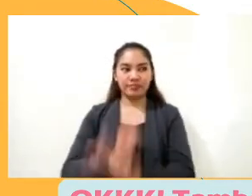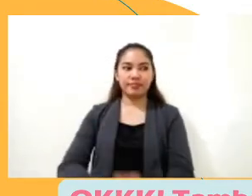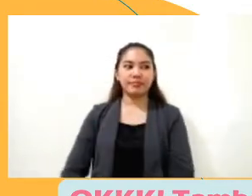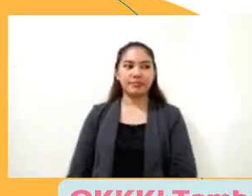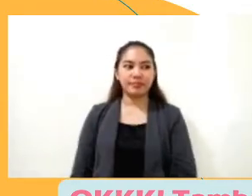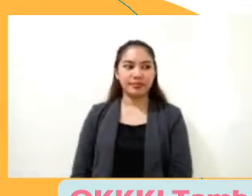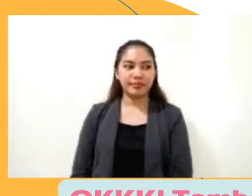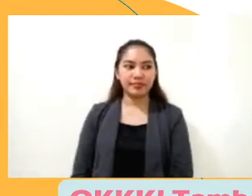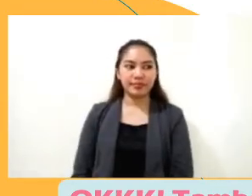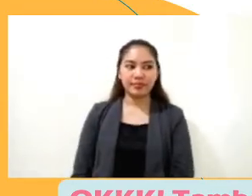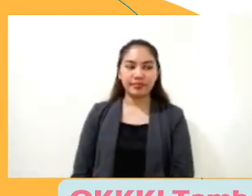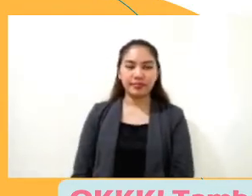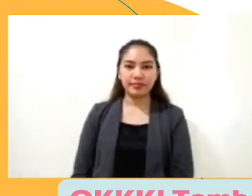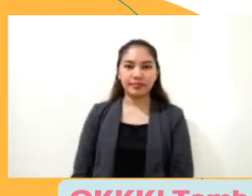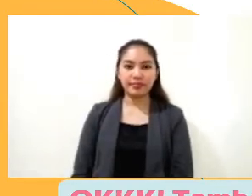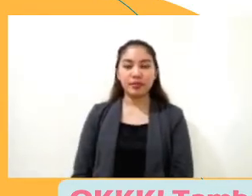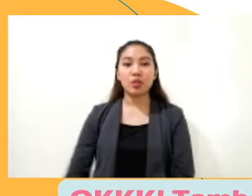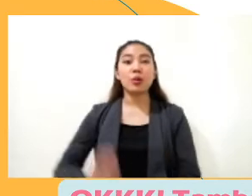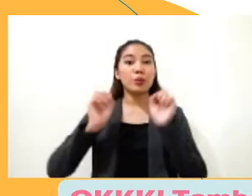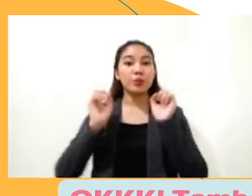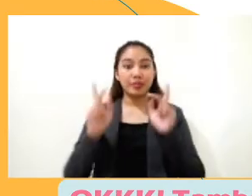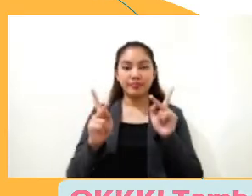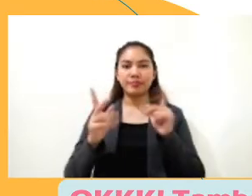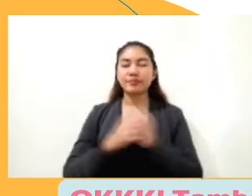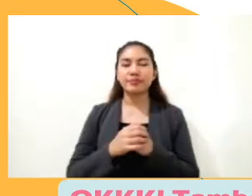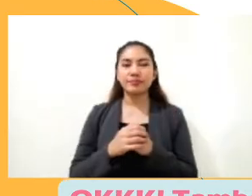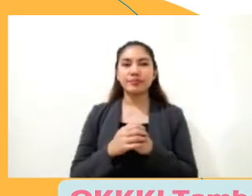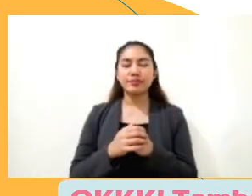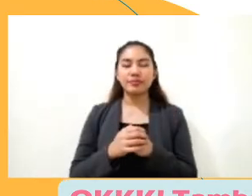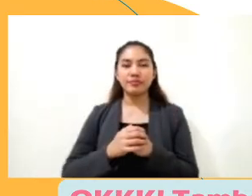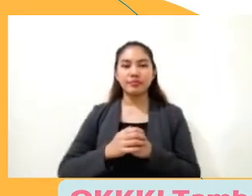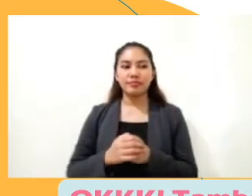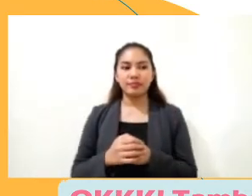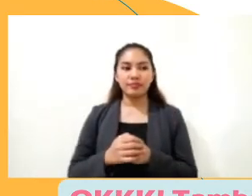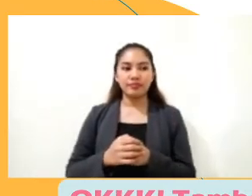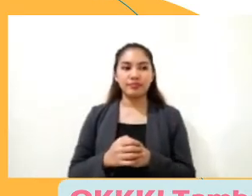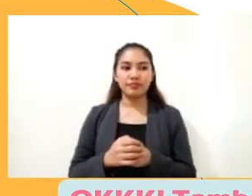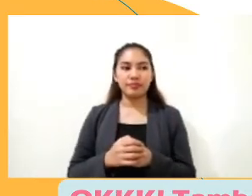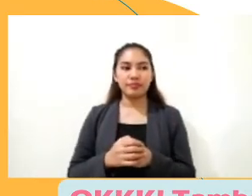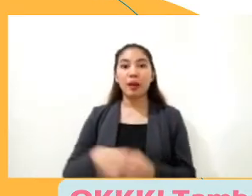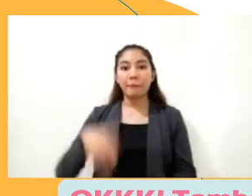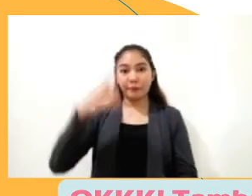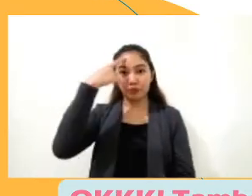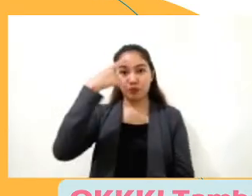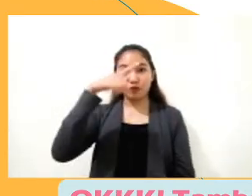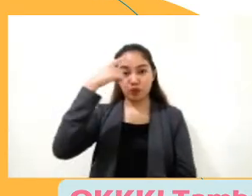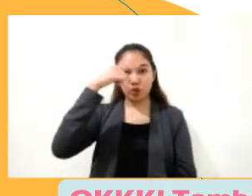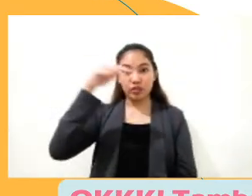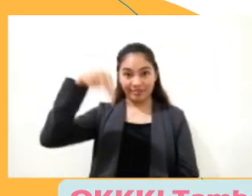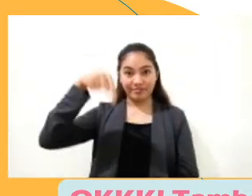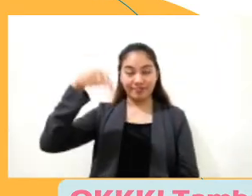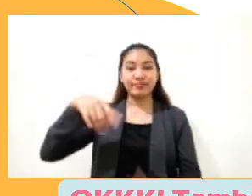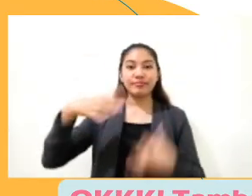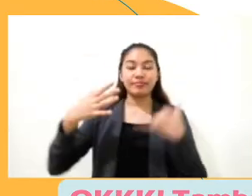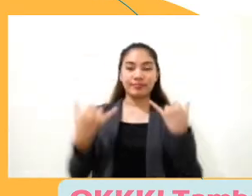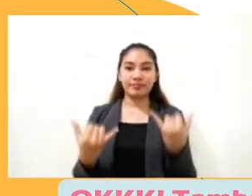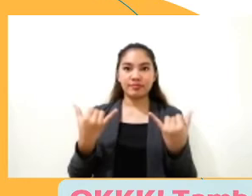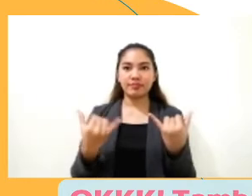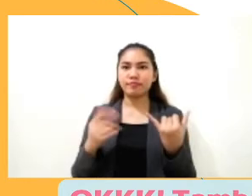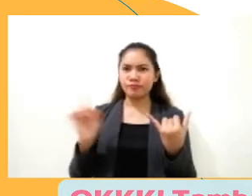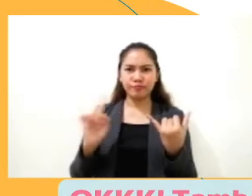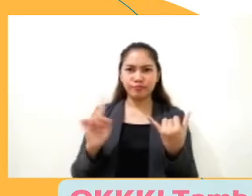Ah, wala pa. So sige, banggitin mo na ni Kuya Sig, no? So, para po sa episode 8, ang